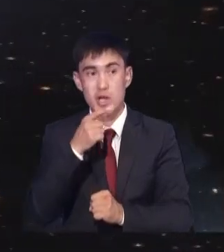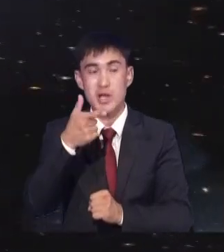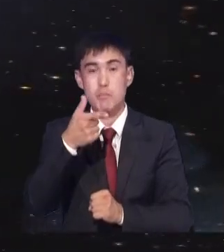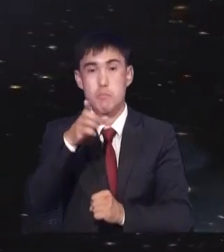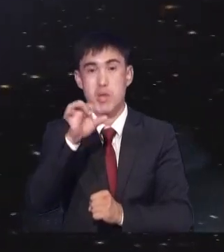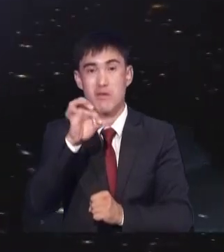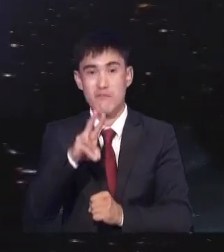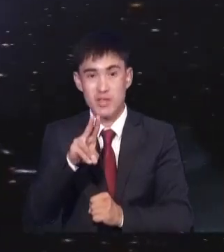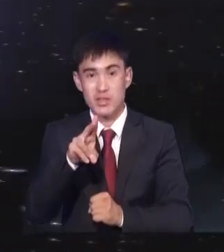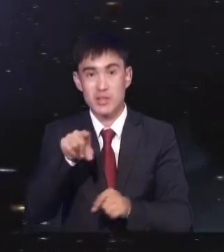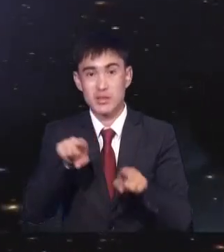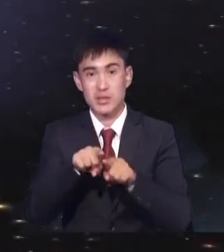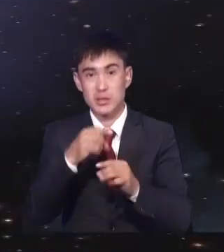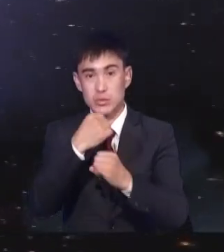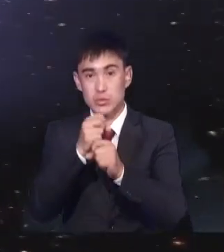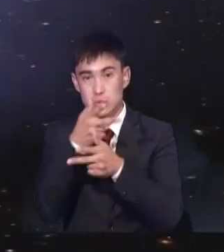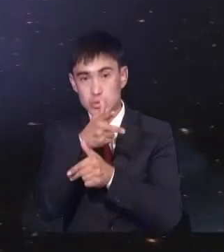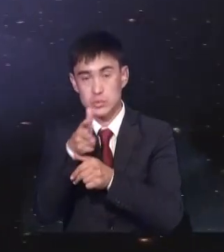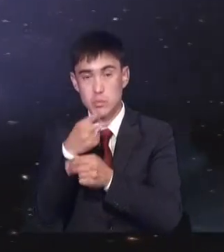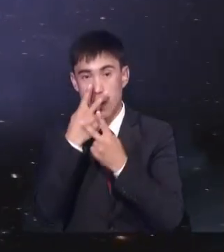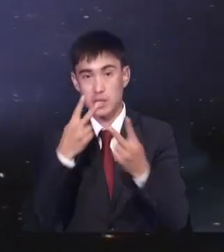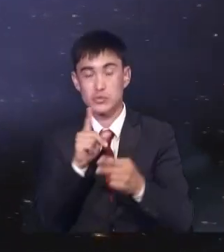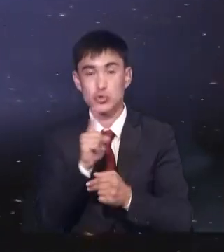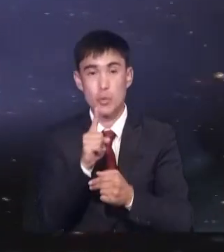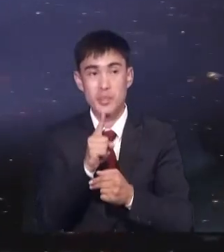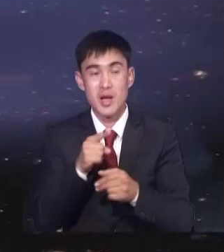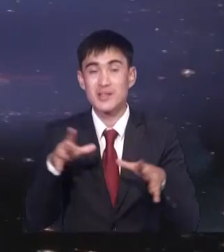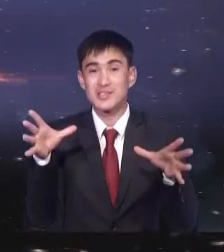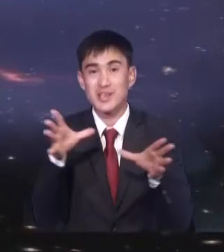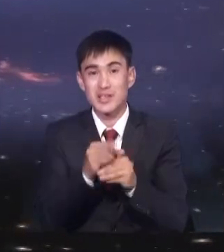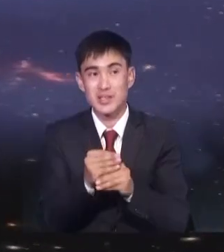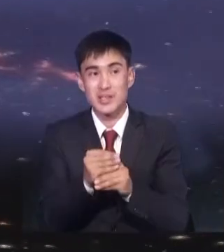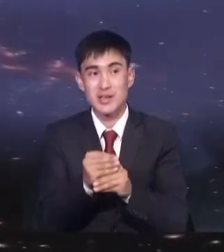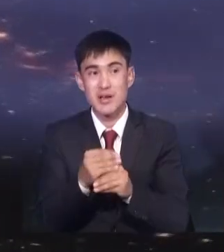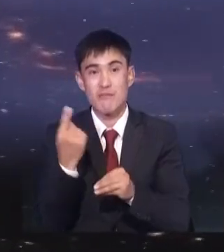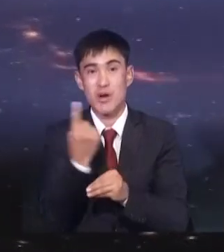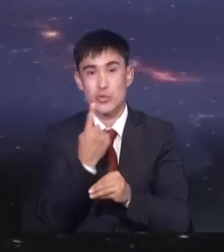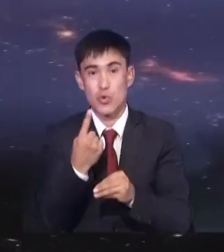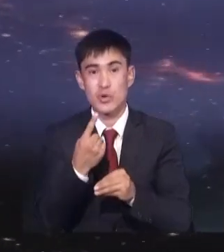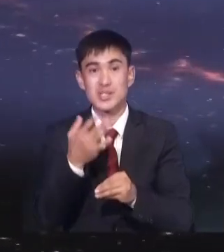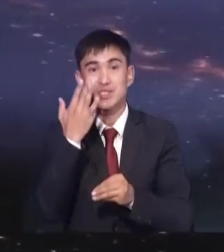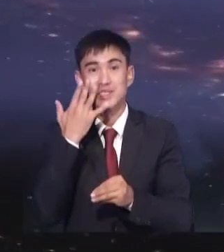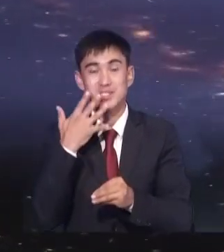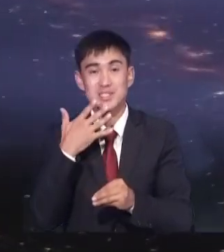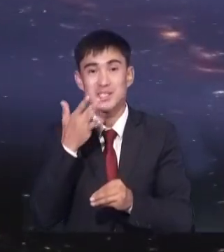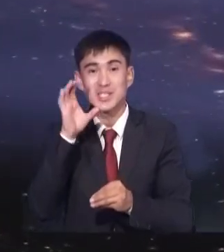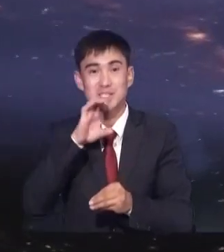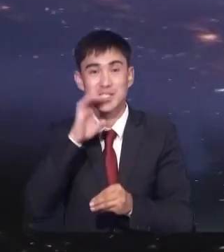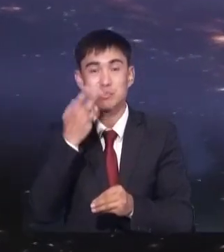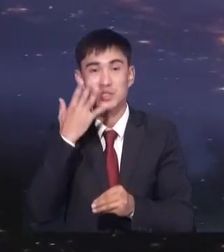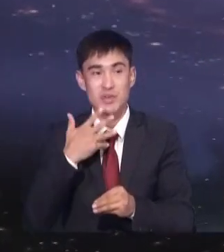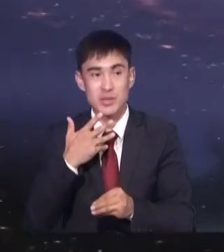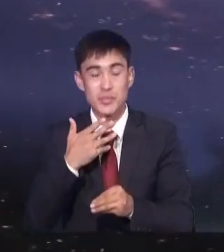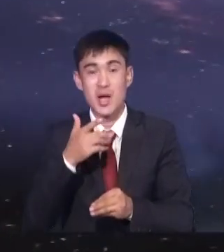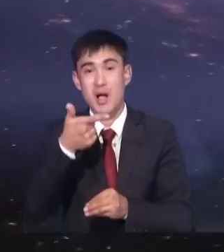ERP-142. Наблюдения космического телескопа Уэбба ясно показывают, что они соединены дымкой, представленной синим цветом. Эта дымка – смесь звезд и